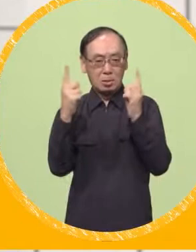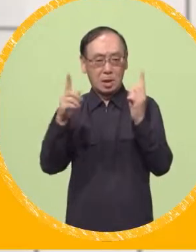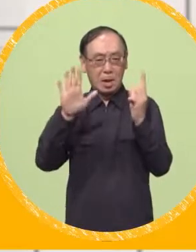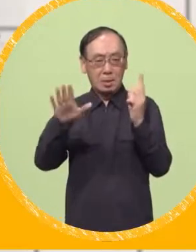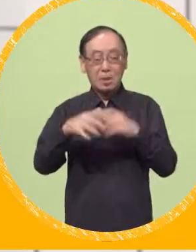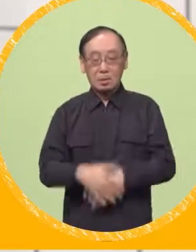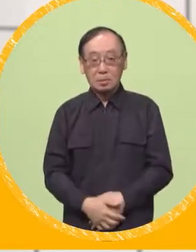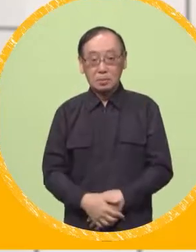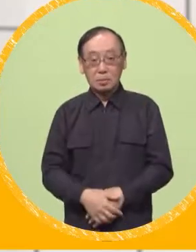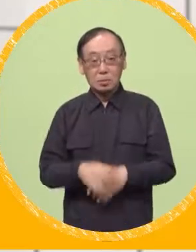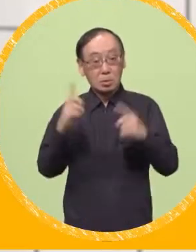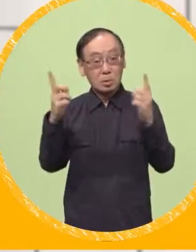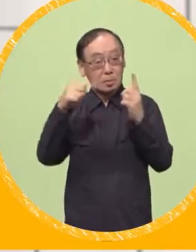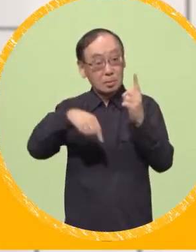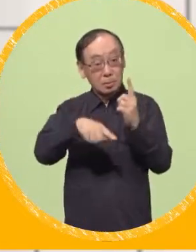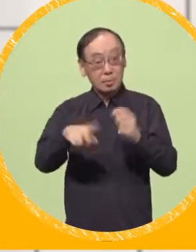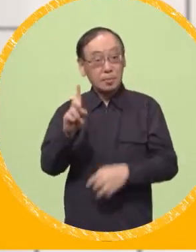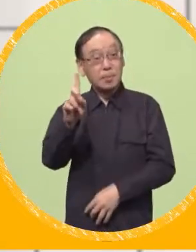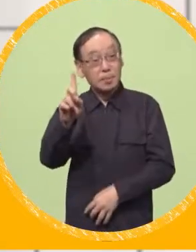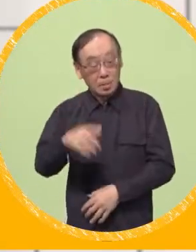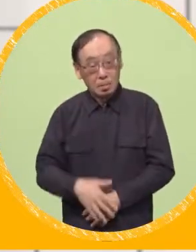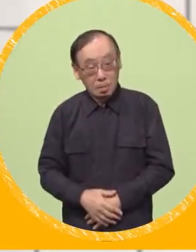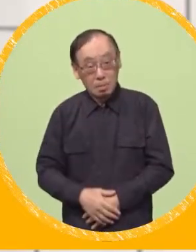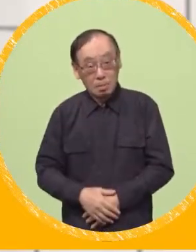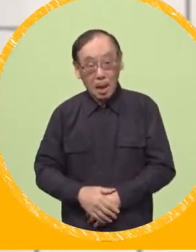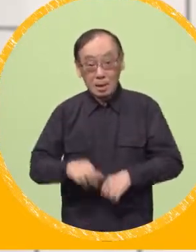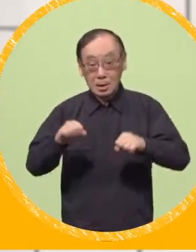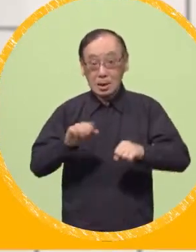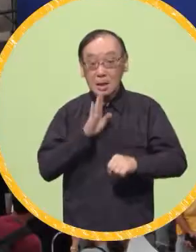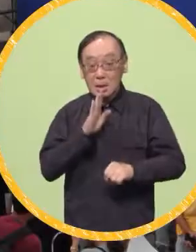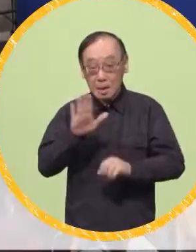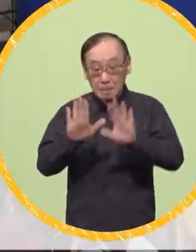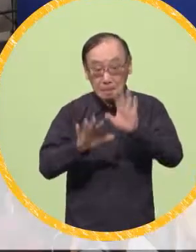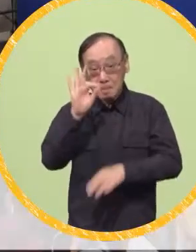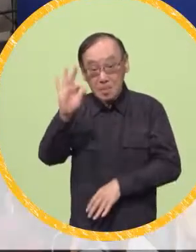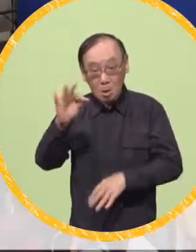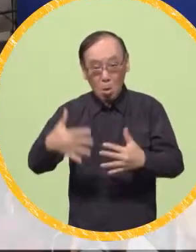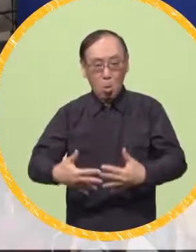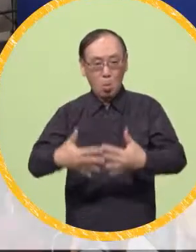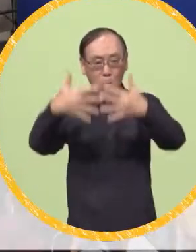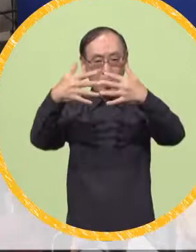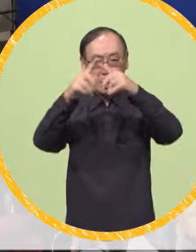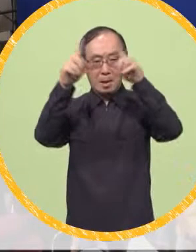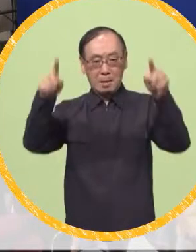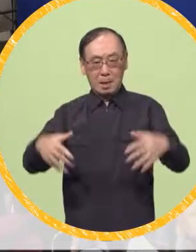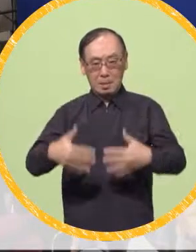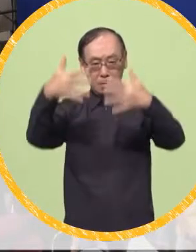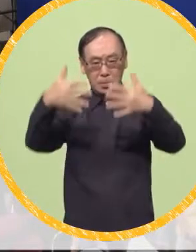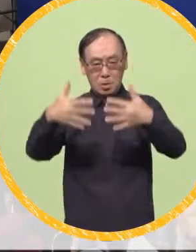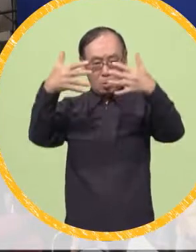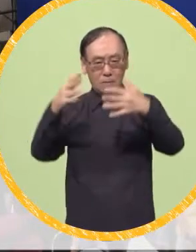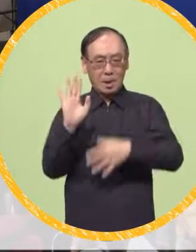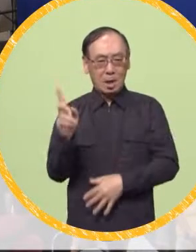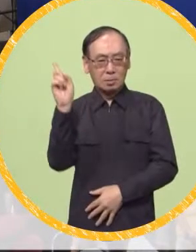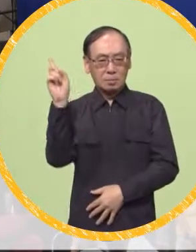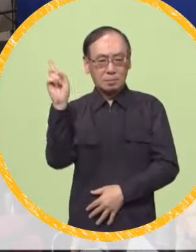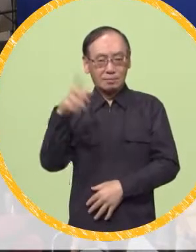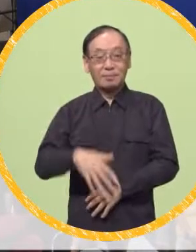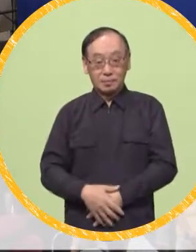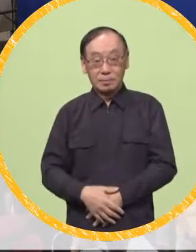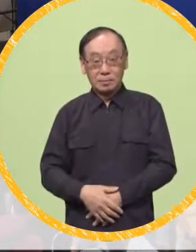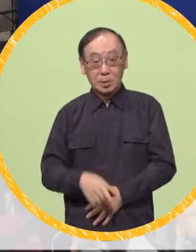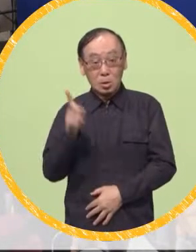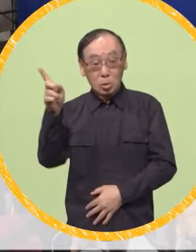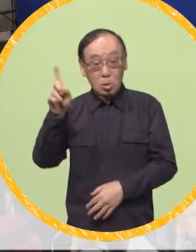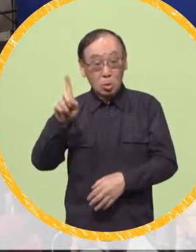どんなフェスティバルかといいますとまあ生でレースを観戦できる大型ビジョン願念寺されたりですとかまあそう